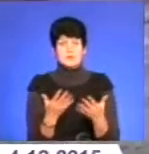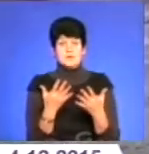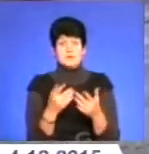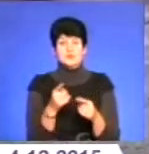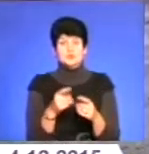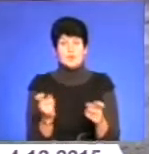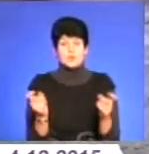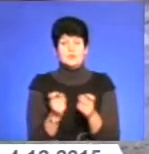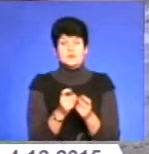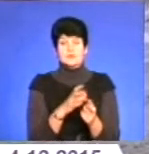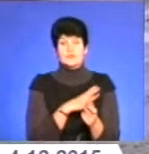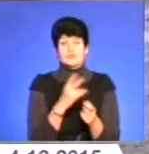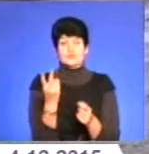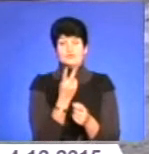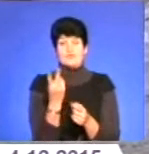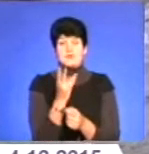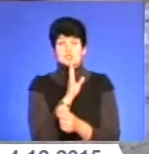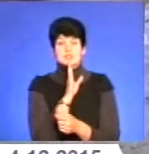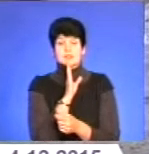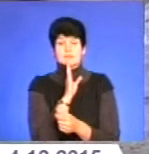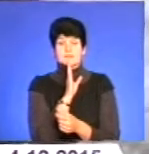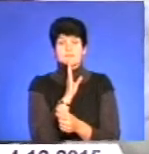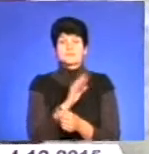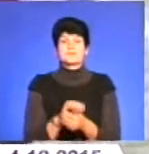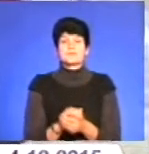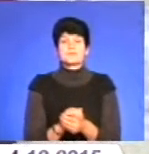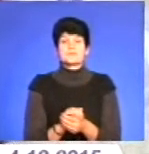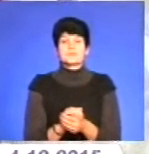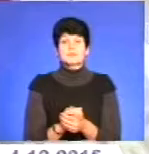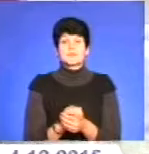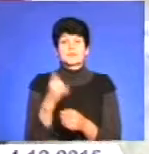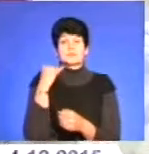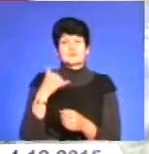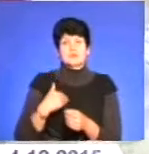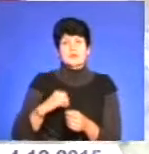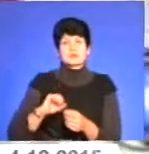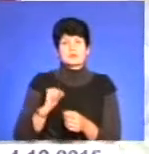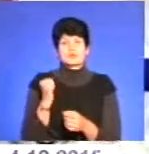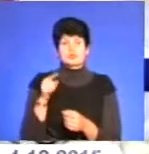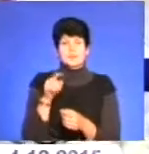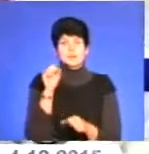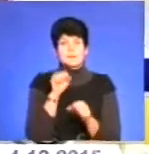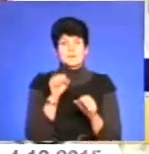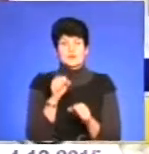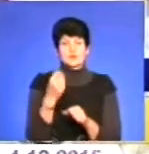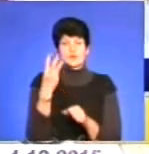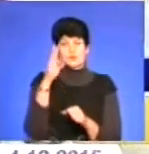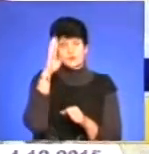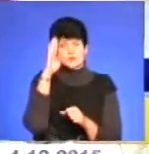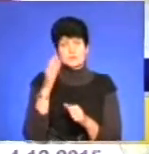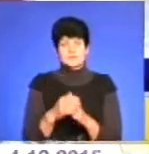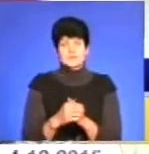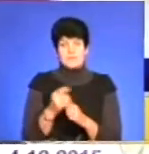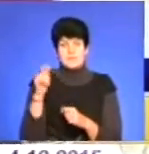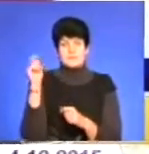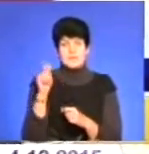що конфлікт виник між двома жінками. Дзвонила наша дружка, що її тут б'ють, троє чоловік. Ми